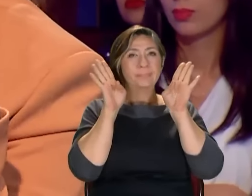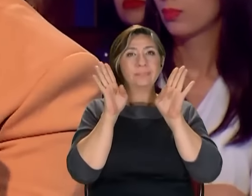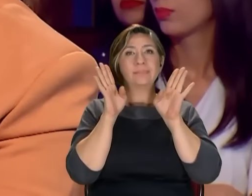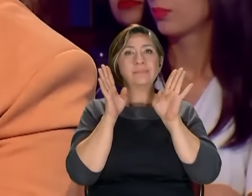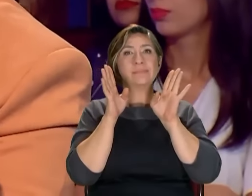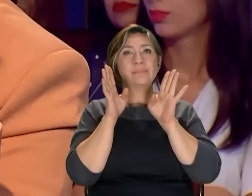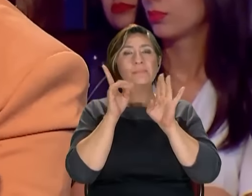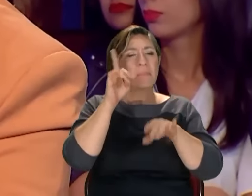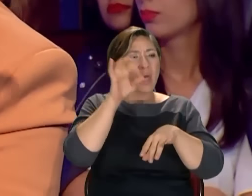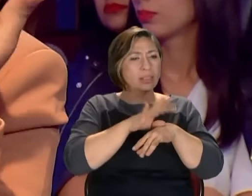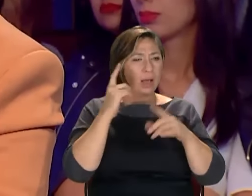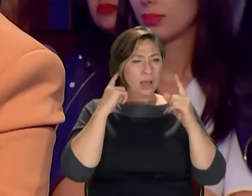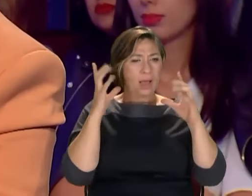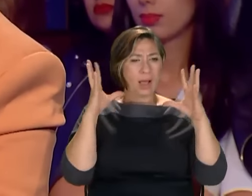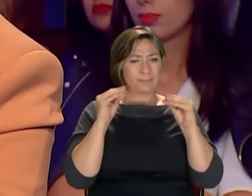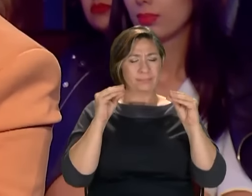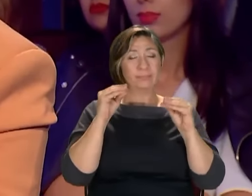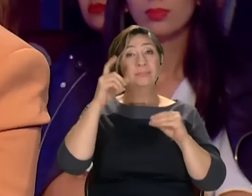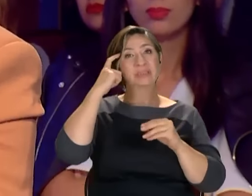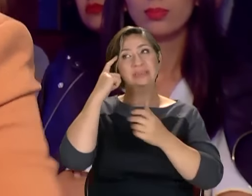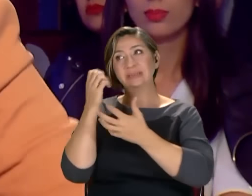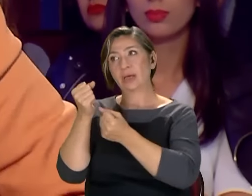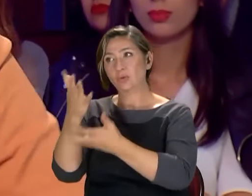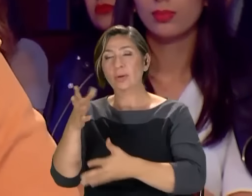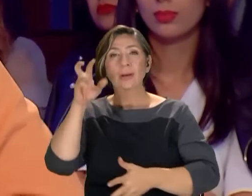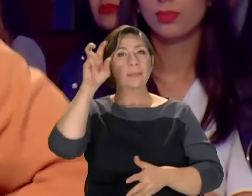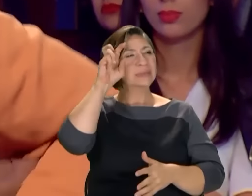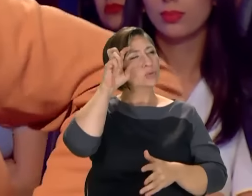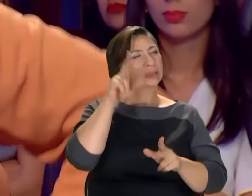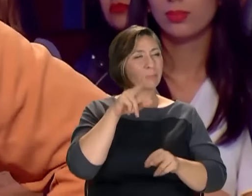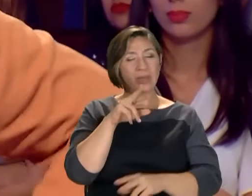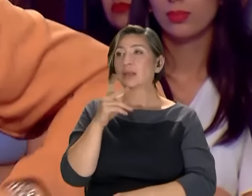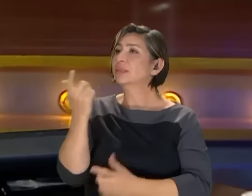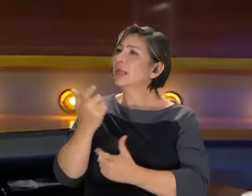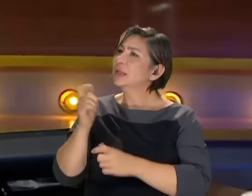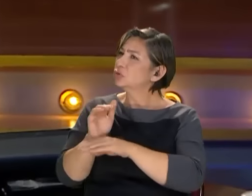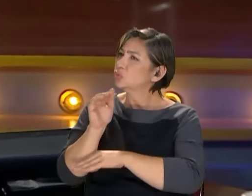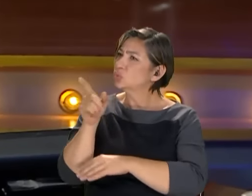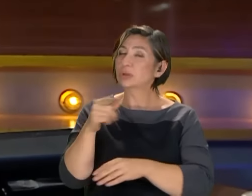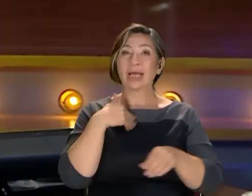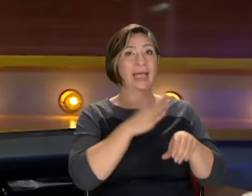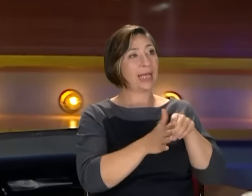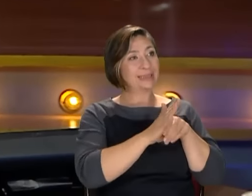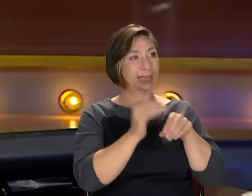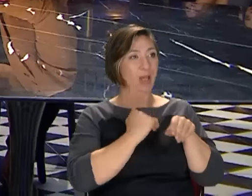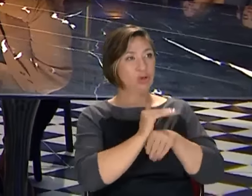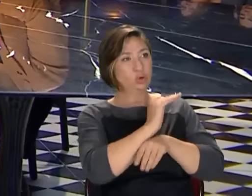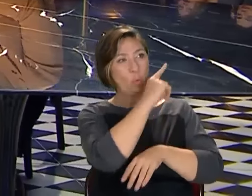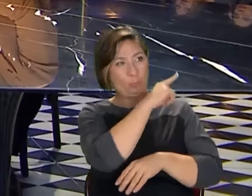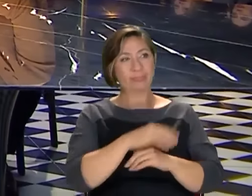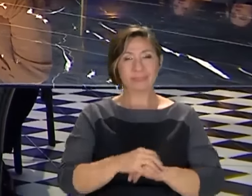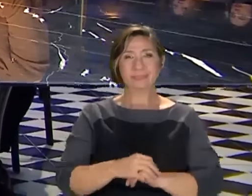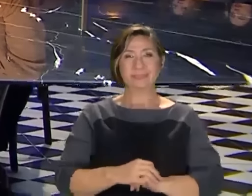abi. Bir anda başınız psikolojik sağ olsun. Sağ olalar abi. Evet. Psikolojik bir mesele. Peki nerede yaşıyorsunuz? Ben Kayseri'deyim abi.